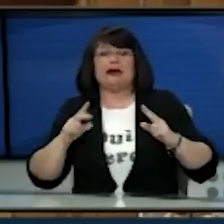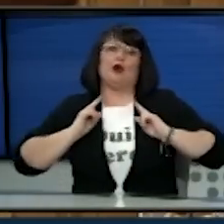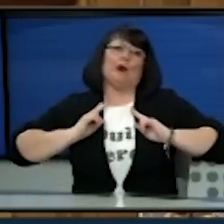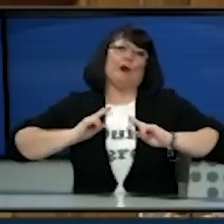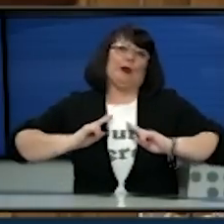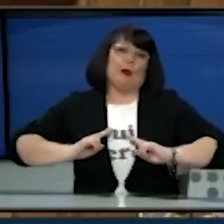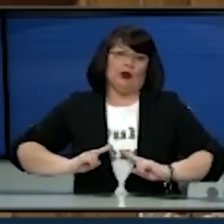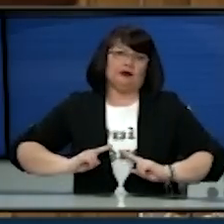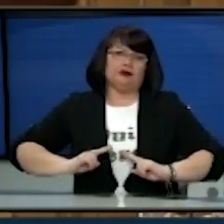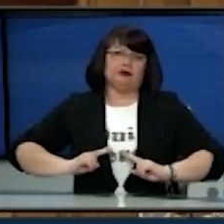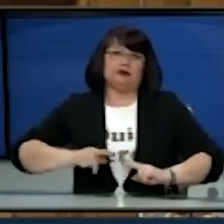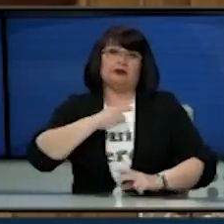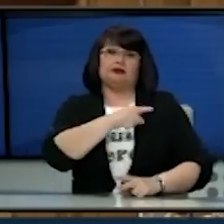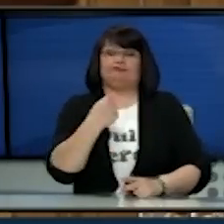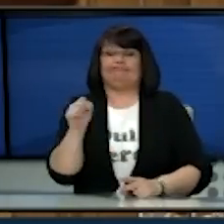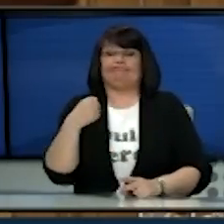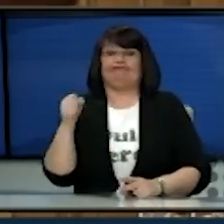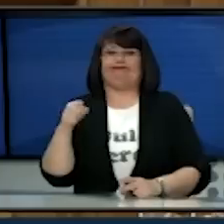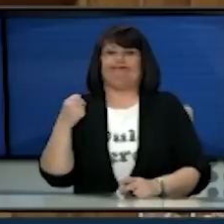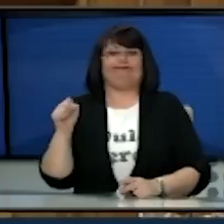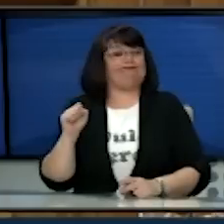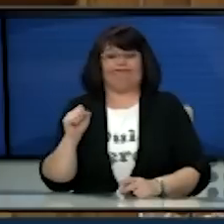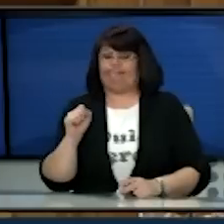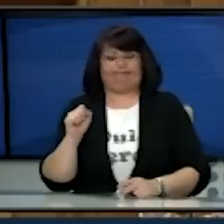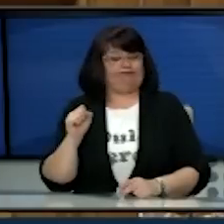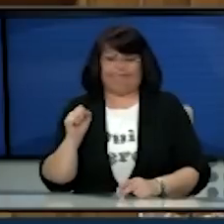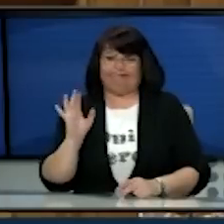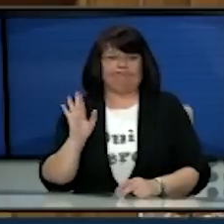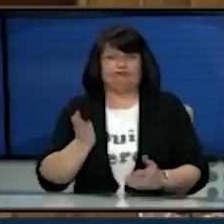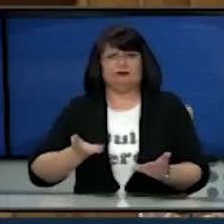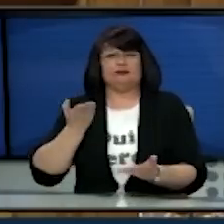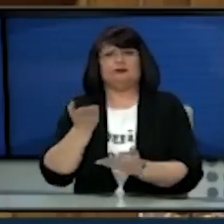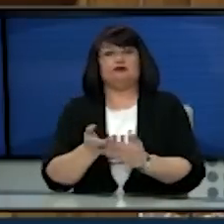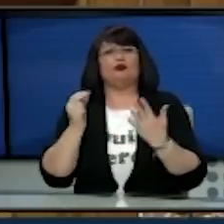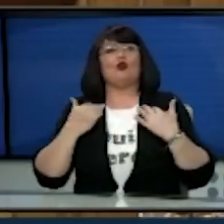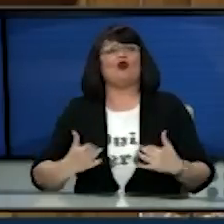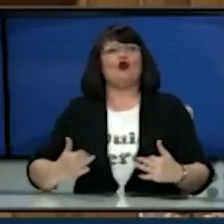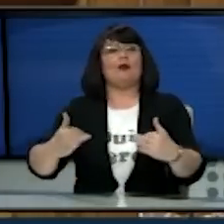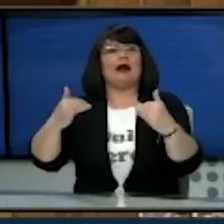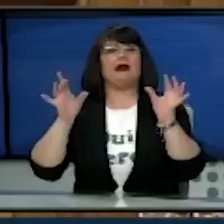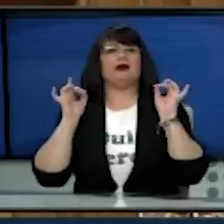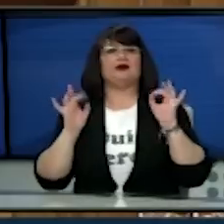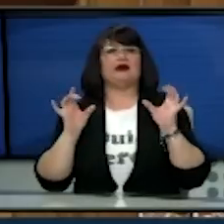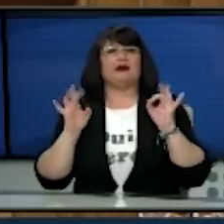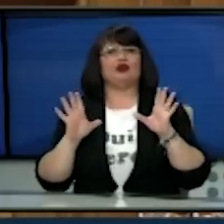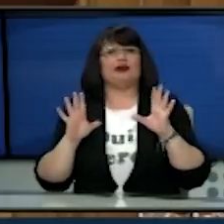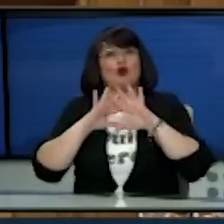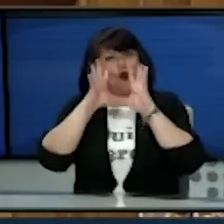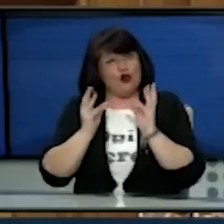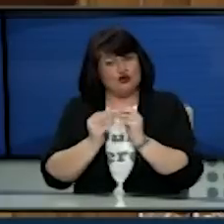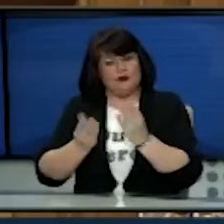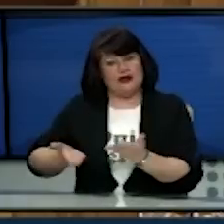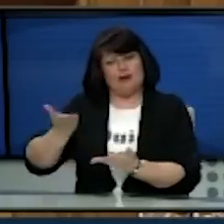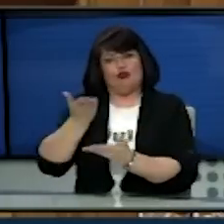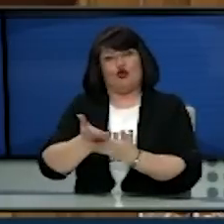ανακούφισης, τα οποία αρνηθήκατε πανηγυρικά. Δεν φέρατε καν στην ολομέλεια την ολοκληρωμένη